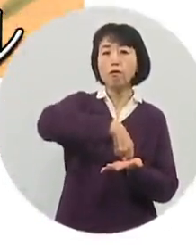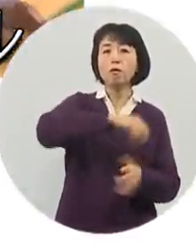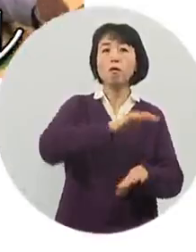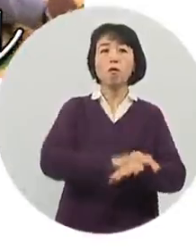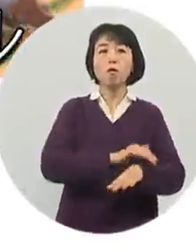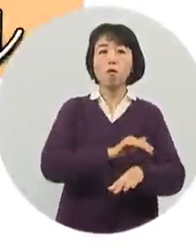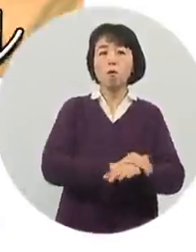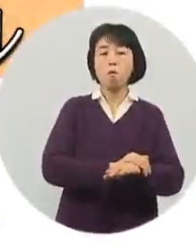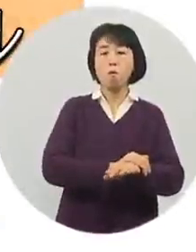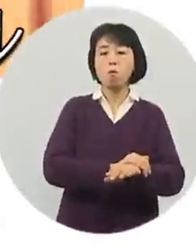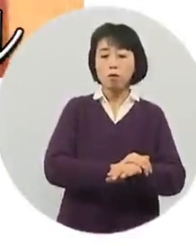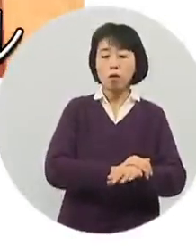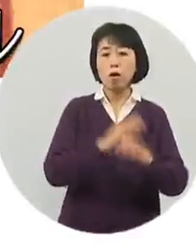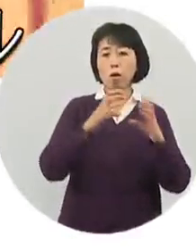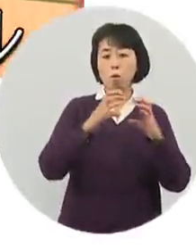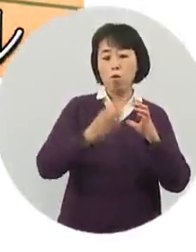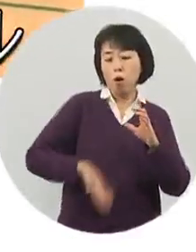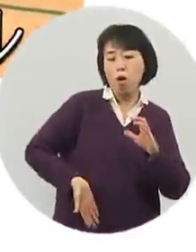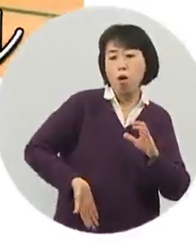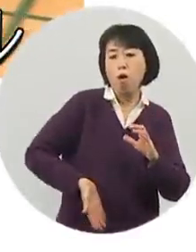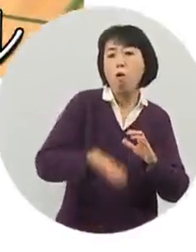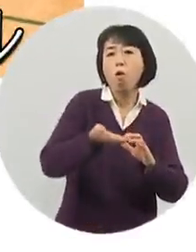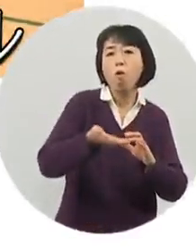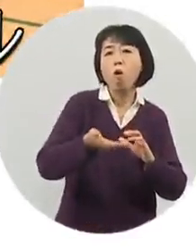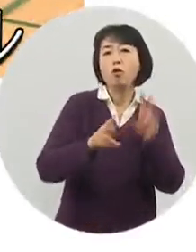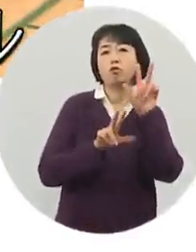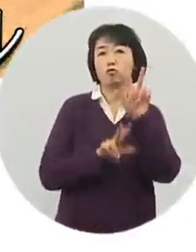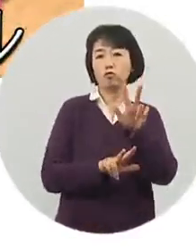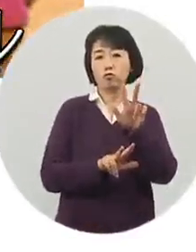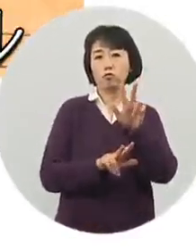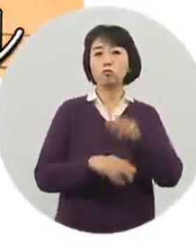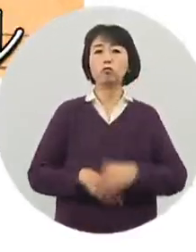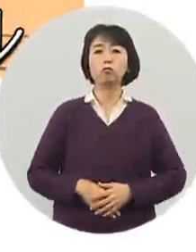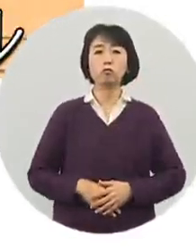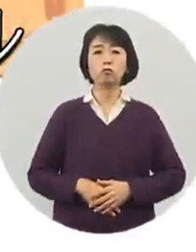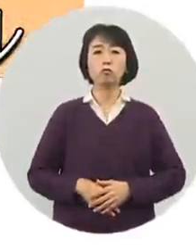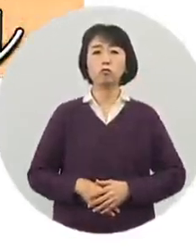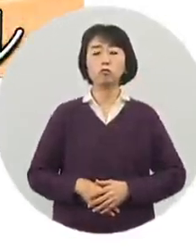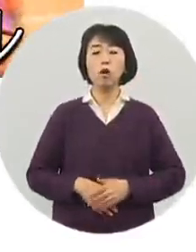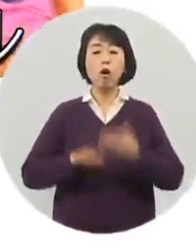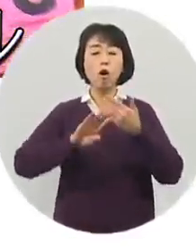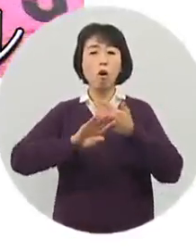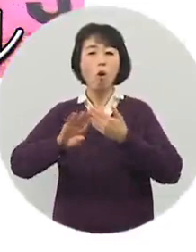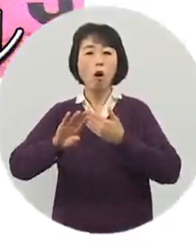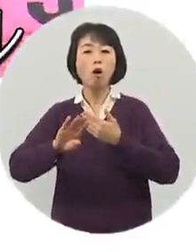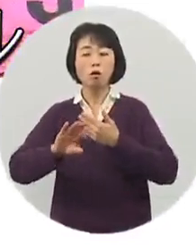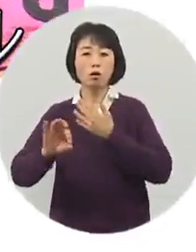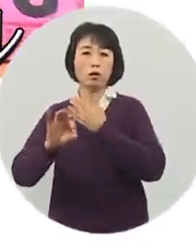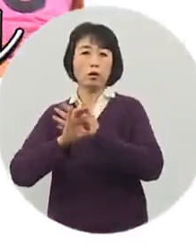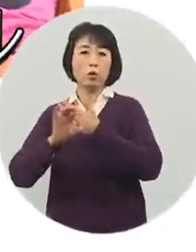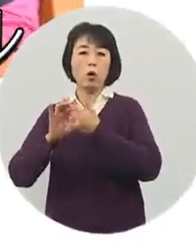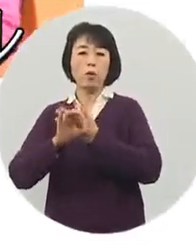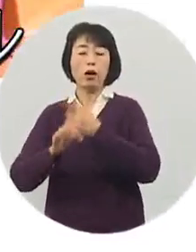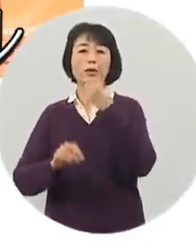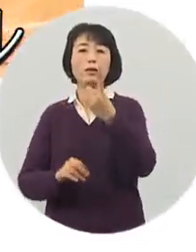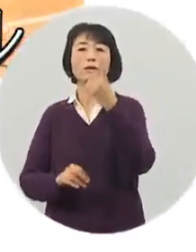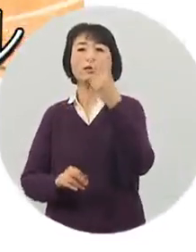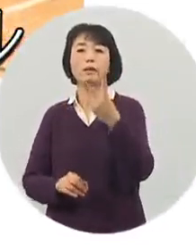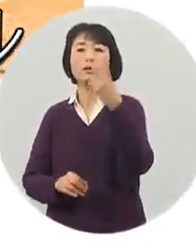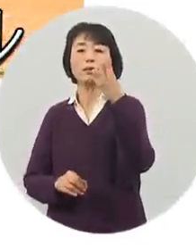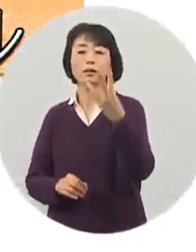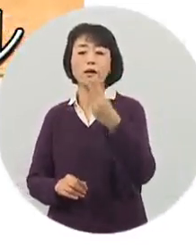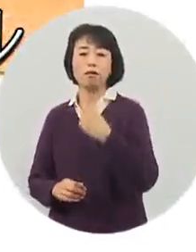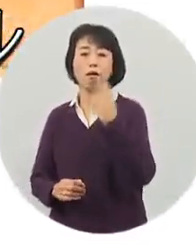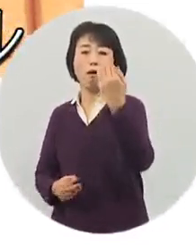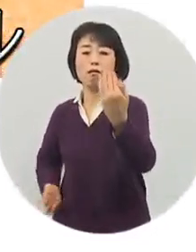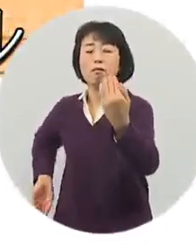プレーをし、ボールは床の上を転がすようにします。それ以外3打で相手に返すことなど